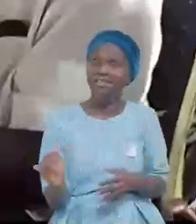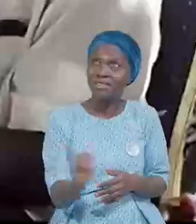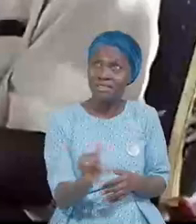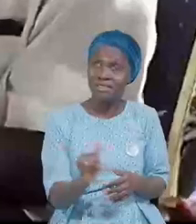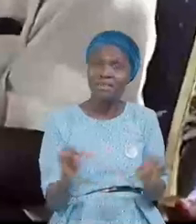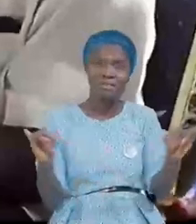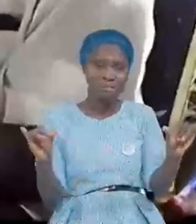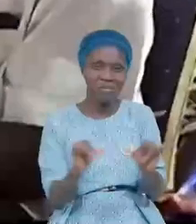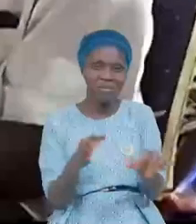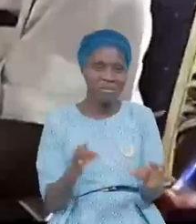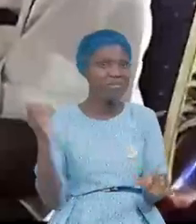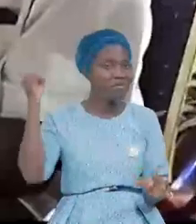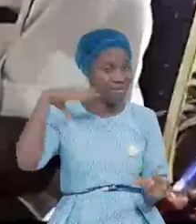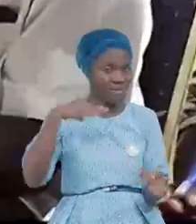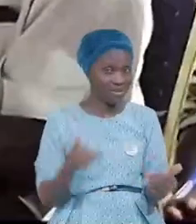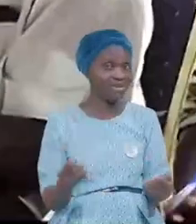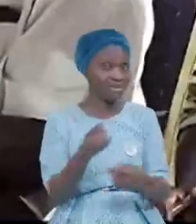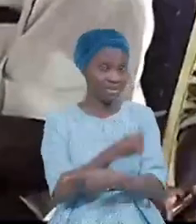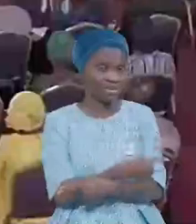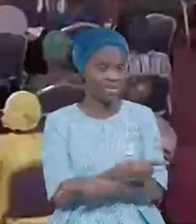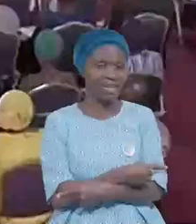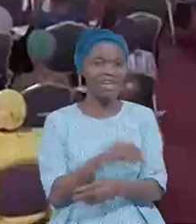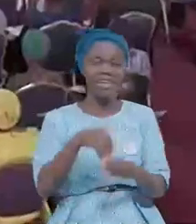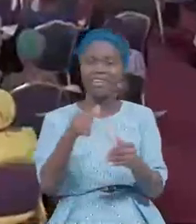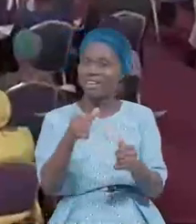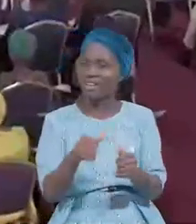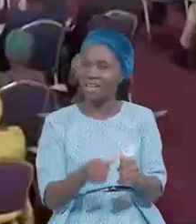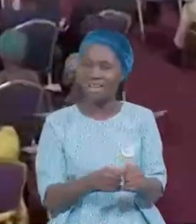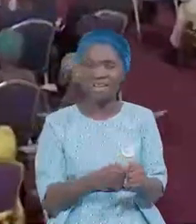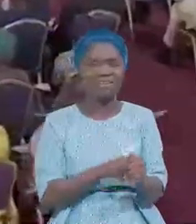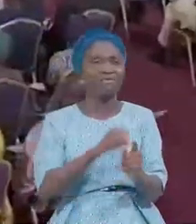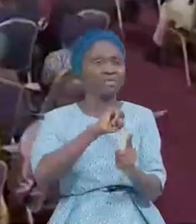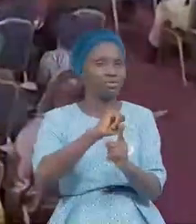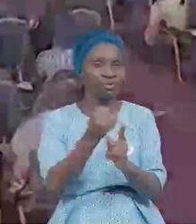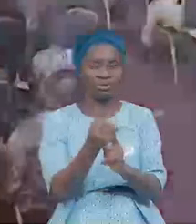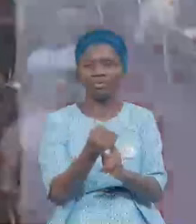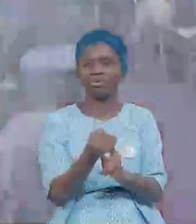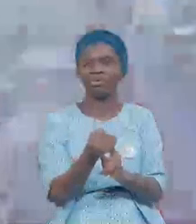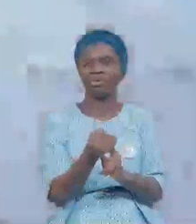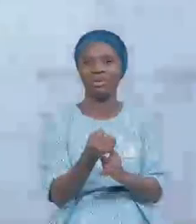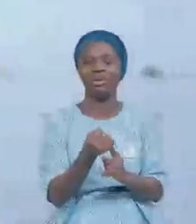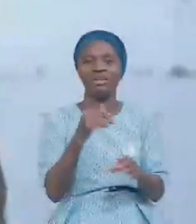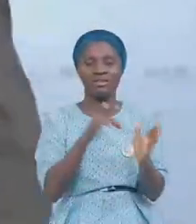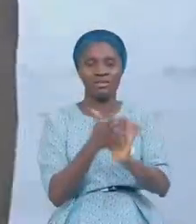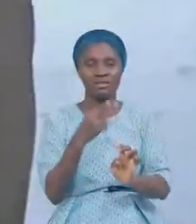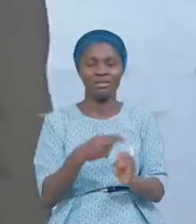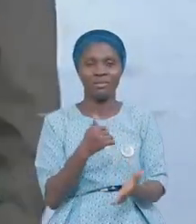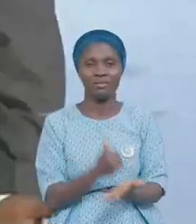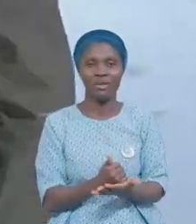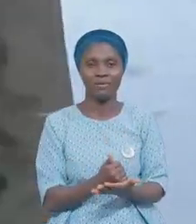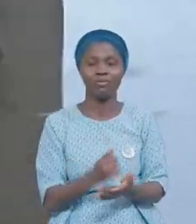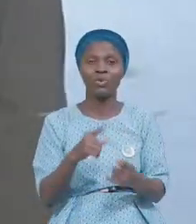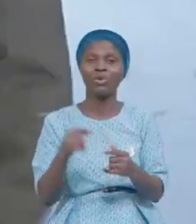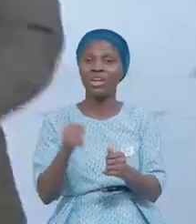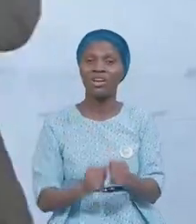de grâce dans chaque situation. Amen. À chacun de nous a été